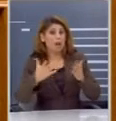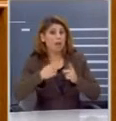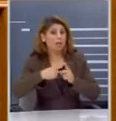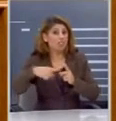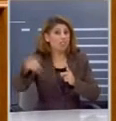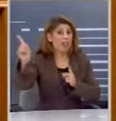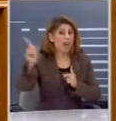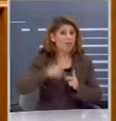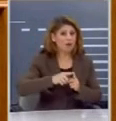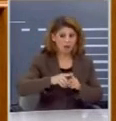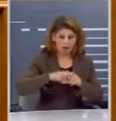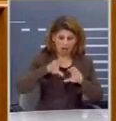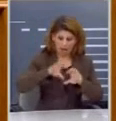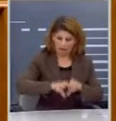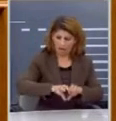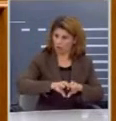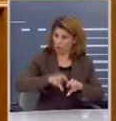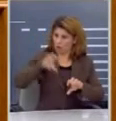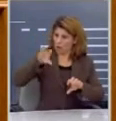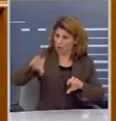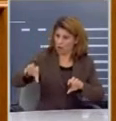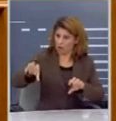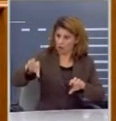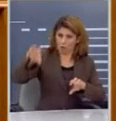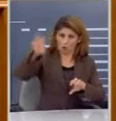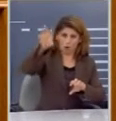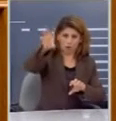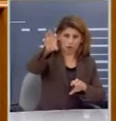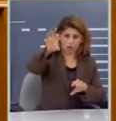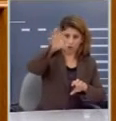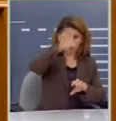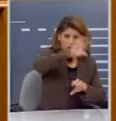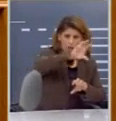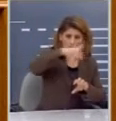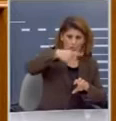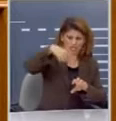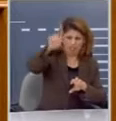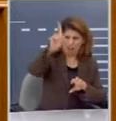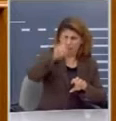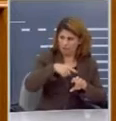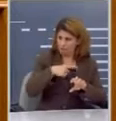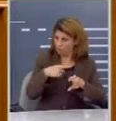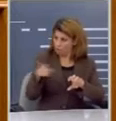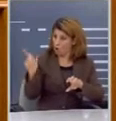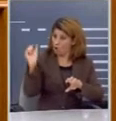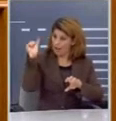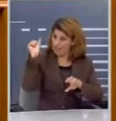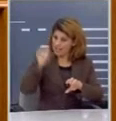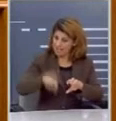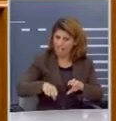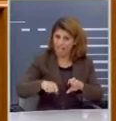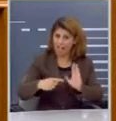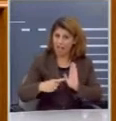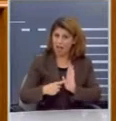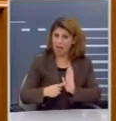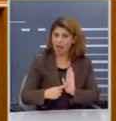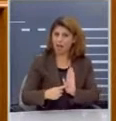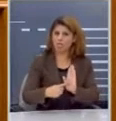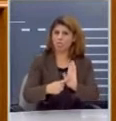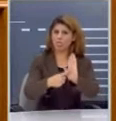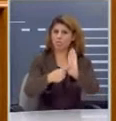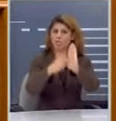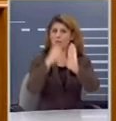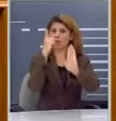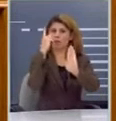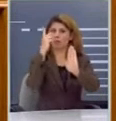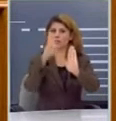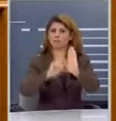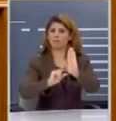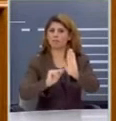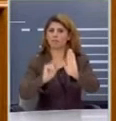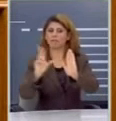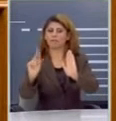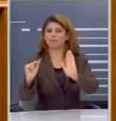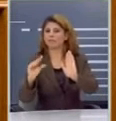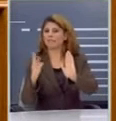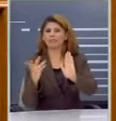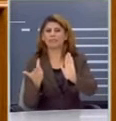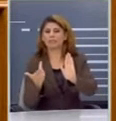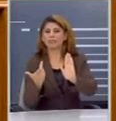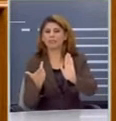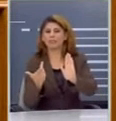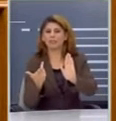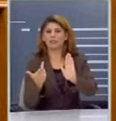από χώρα σε χώρα, αναδύεται ένα κοινό στοιχείο. Και το κοινό αυτό στοιχείο είναι ότι